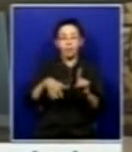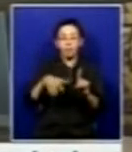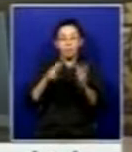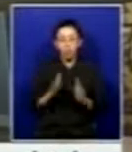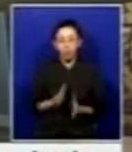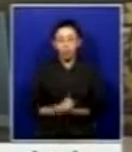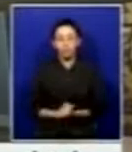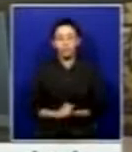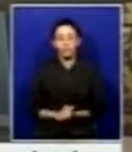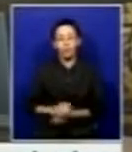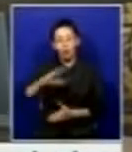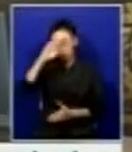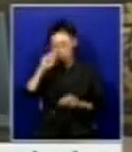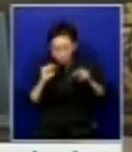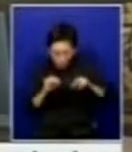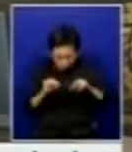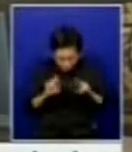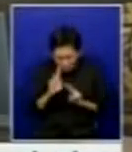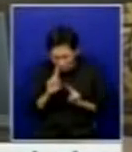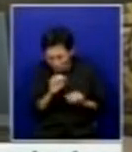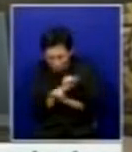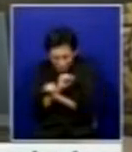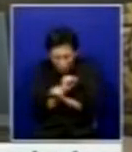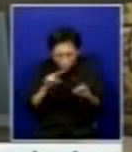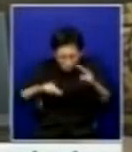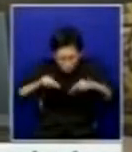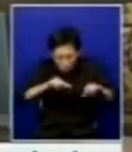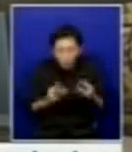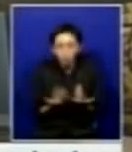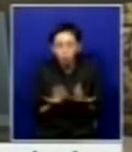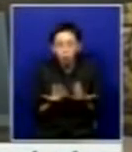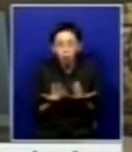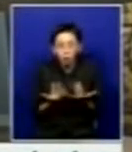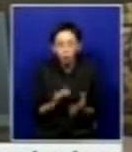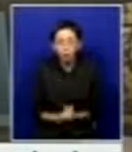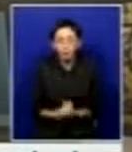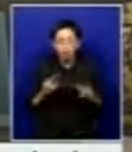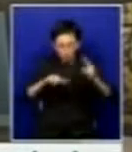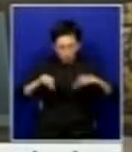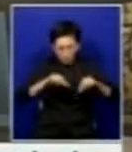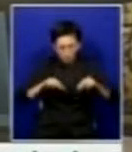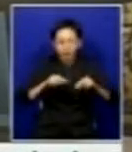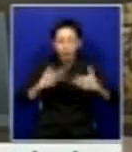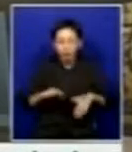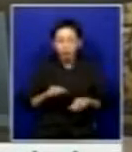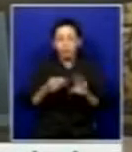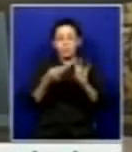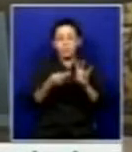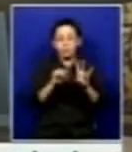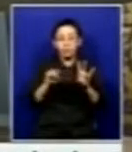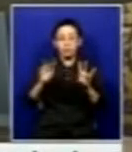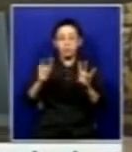มีผู้ป่วยที่ต้องเฝ้าระวังนะครับที่ต้องรอตรวจเนี่ยและผ่านการตรวจเนี่ยประมาณ 7-80,000 ร